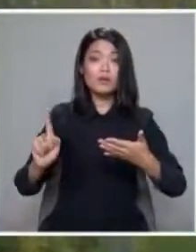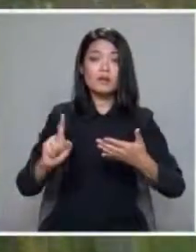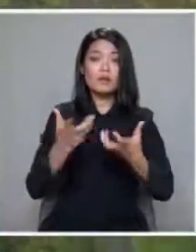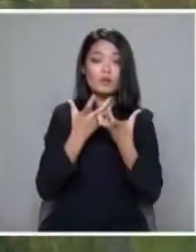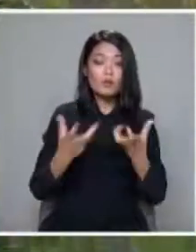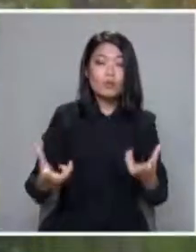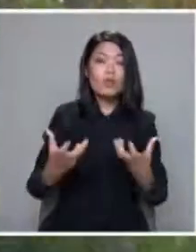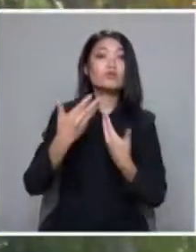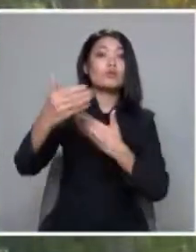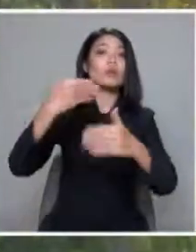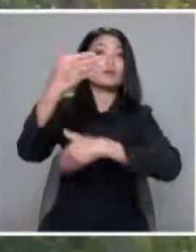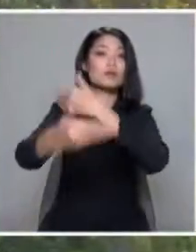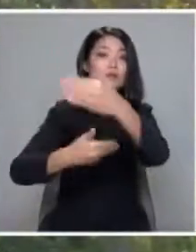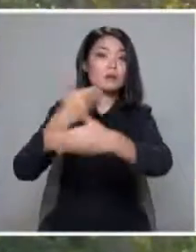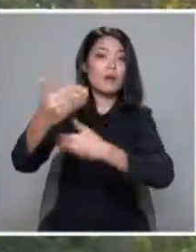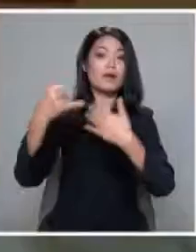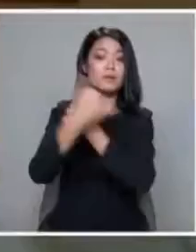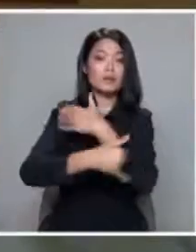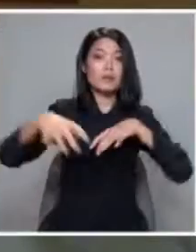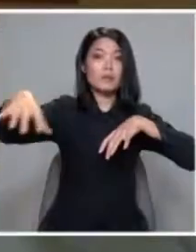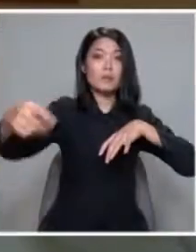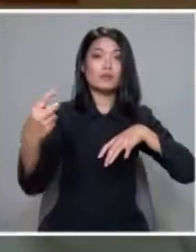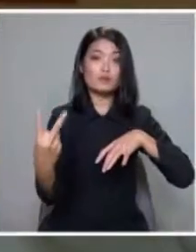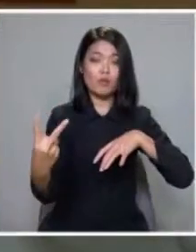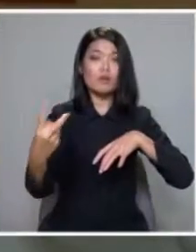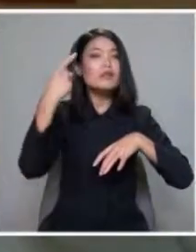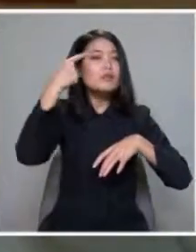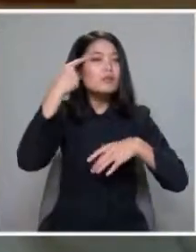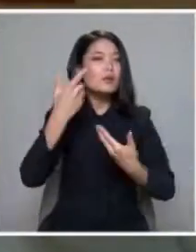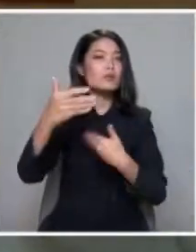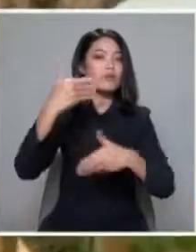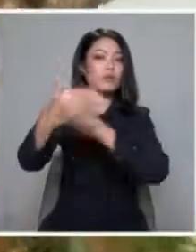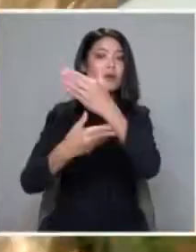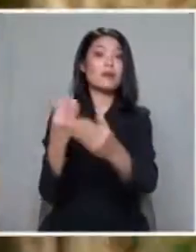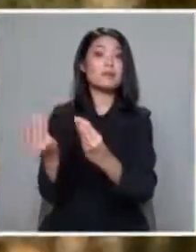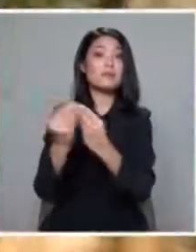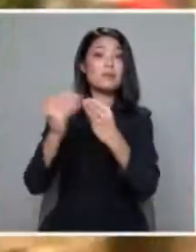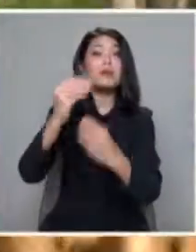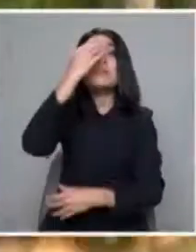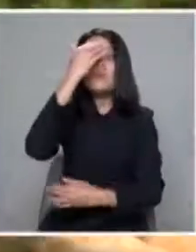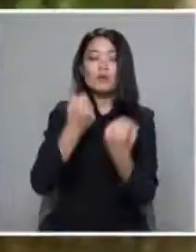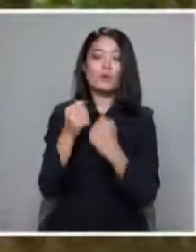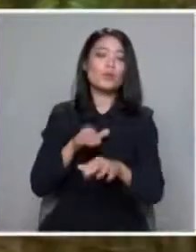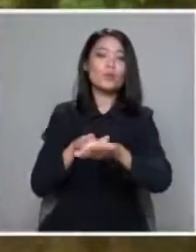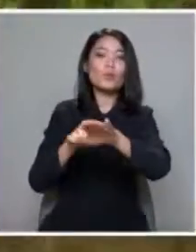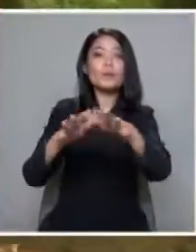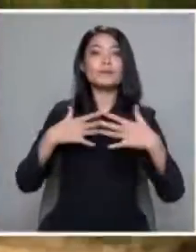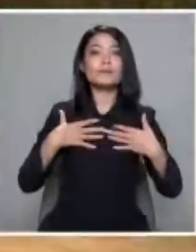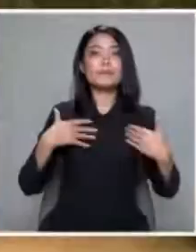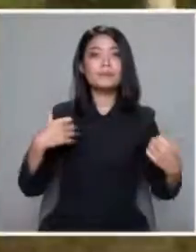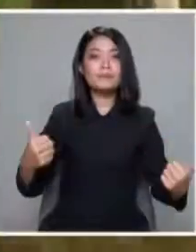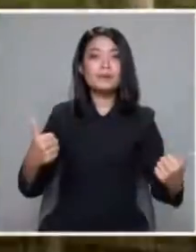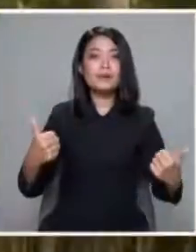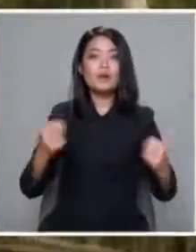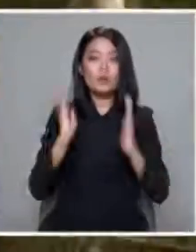ายสินค้าระหว่างชาวบ้านทั้งสองประเทศก็จะมีการซื้อขายกันมากขึ้นนะครับเพราะการสัญจรสะดวกนะครับแล้วก็สามาร